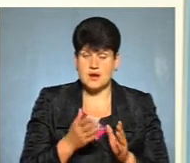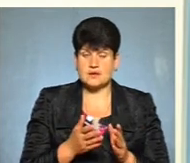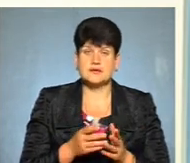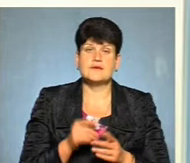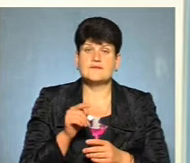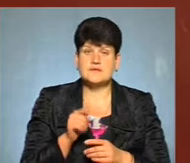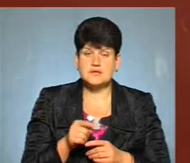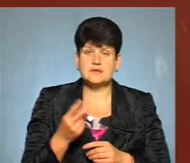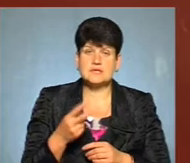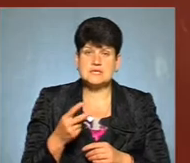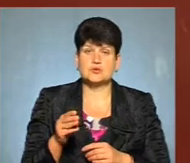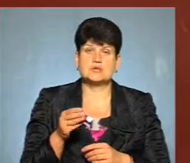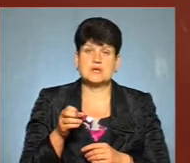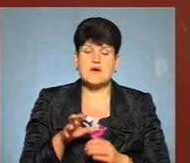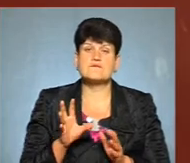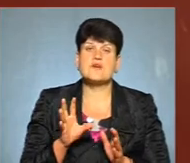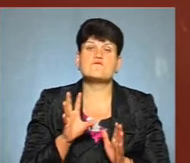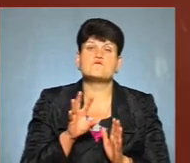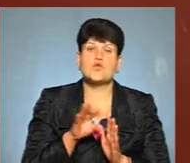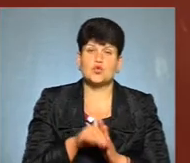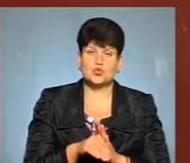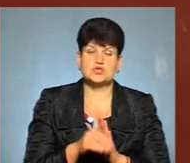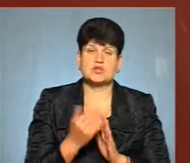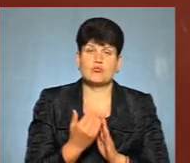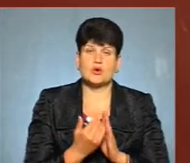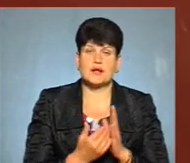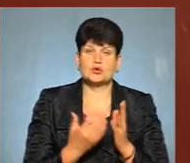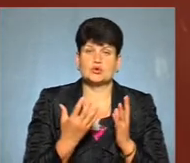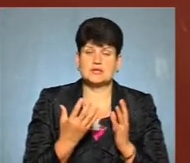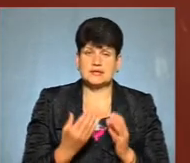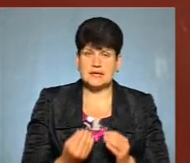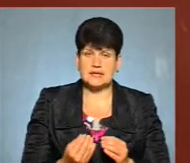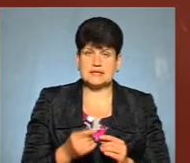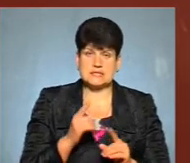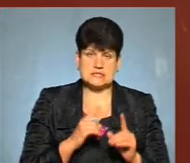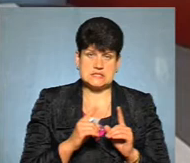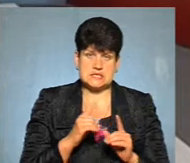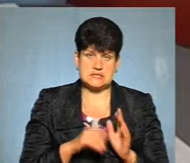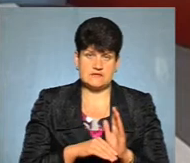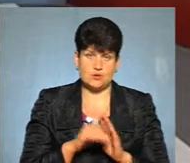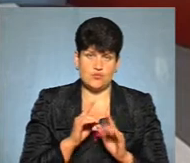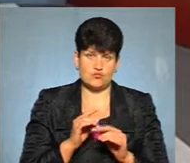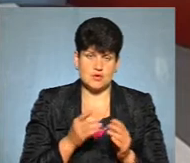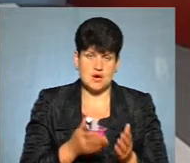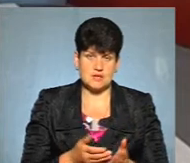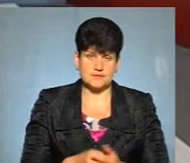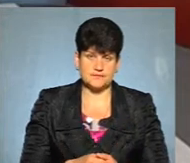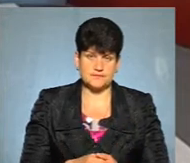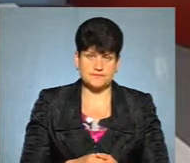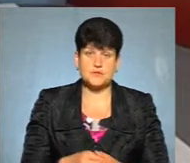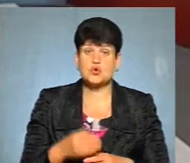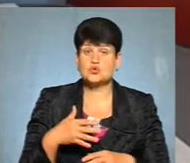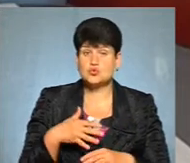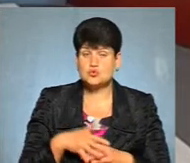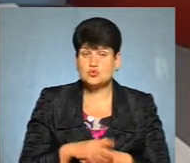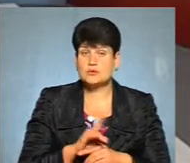він 20 травня включений у порядок денний поточної сесії Верховної Ради. Зрозуміло, що ми